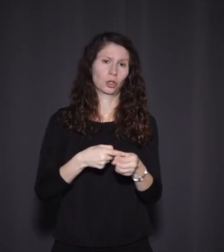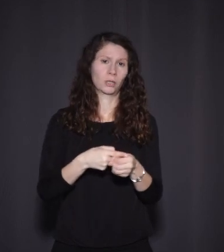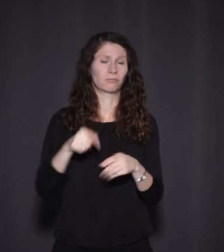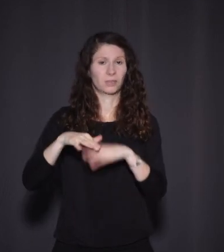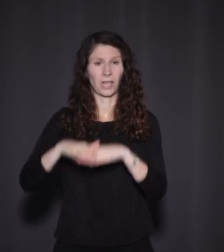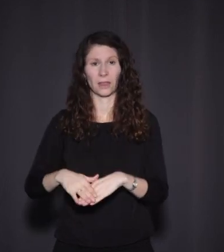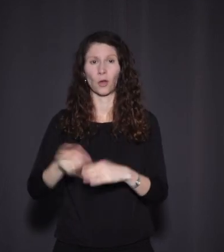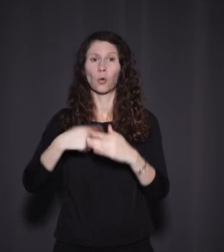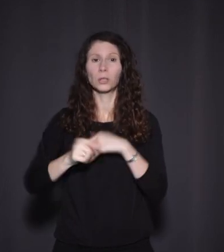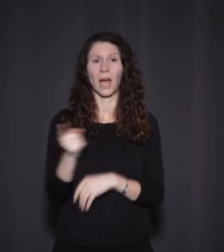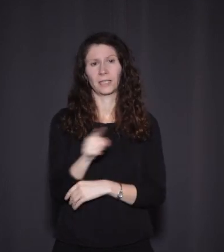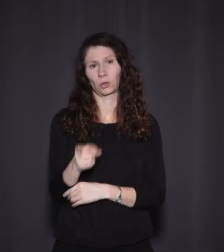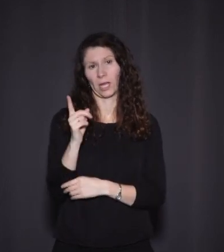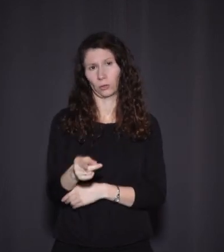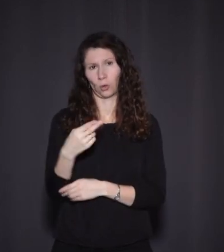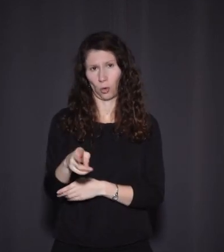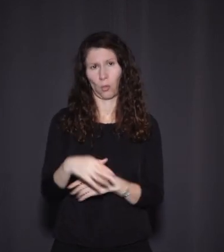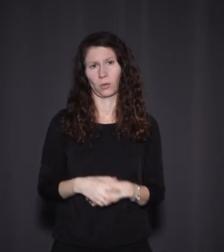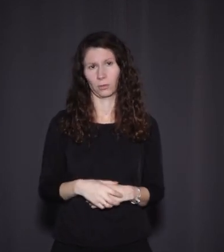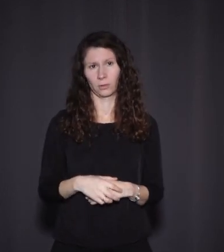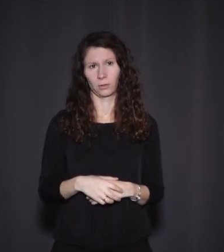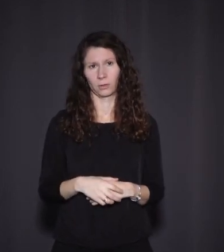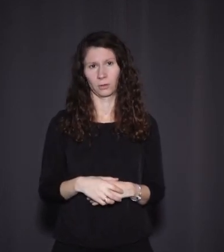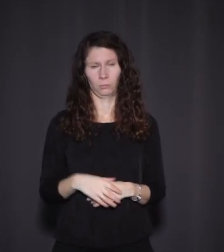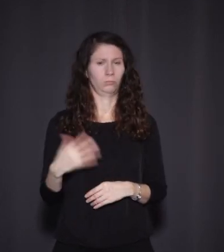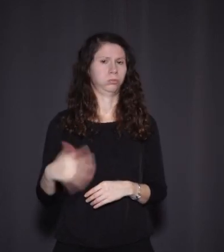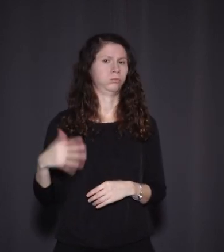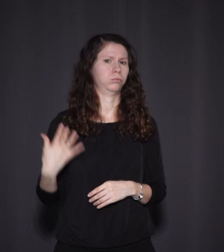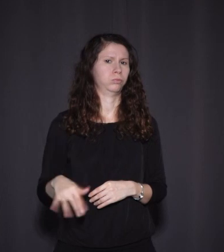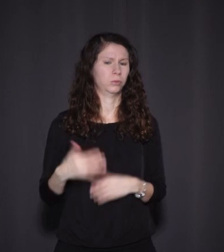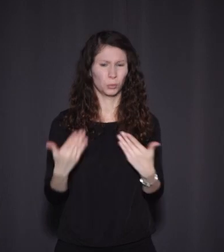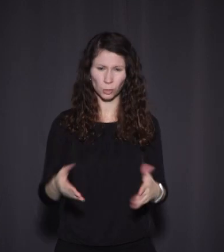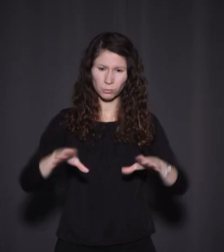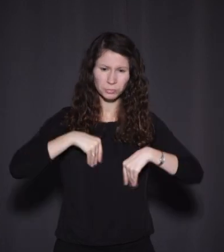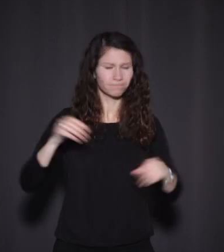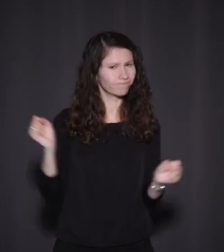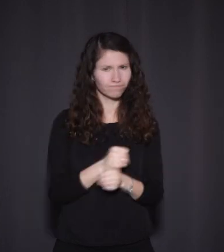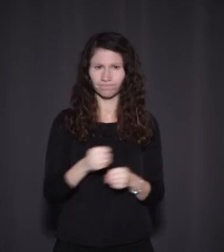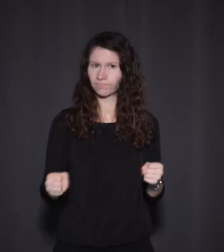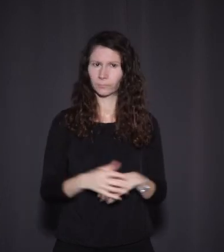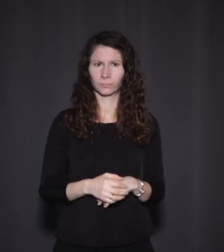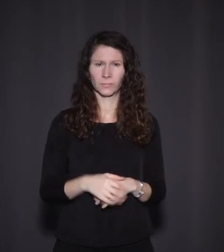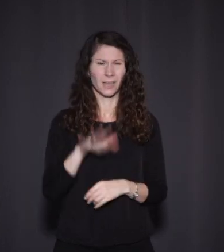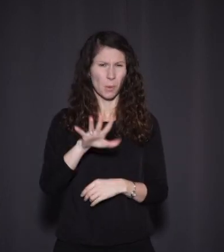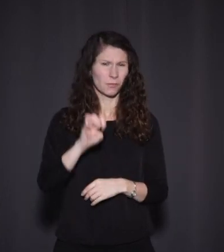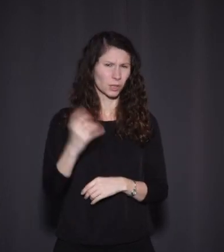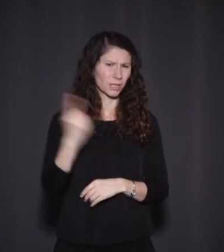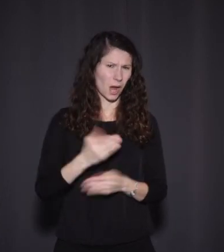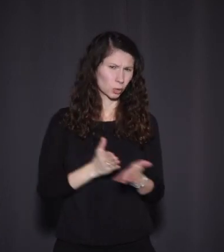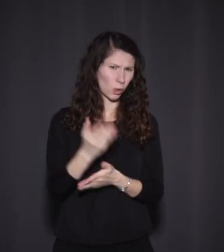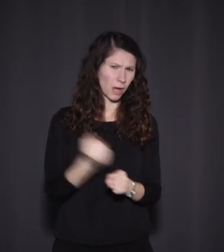von unter 1.100 Euro bekommen. Und das ist etwas, wo wir uns nicht abfinden können. 45 Jahre